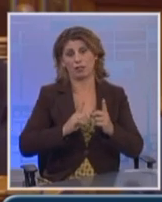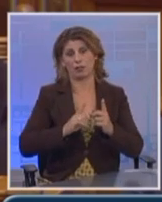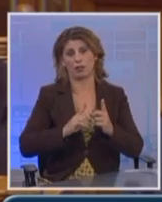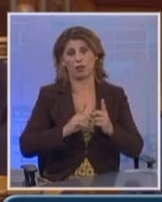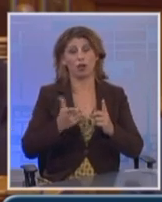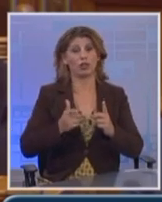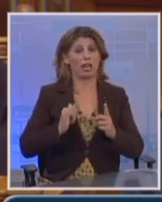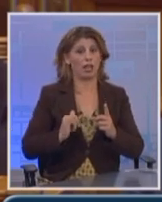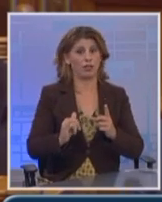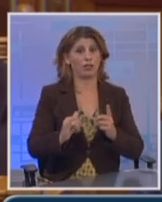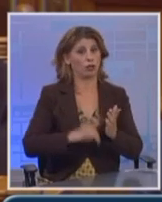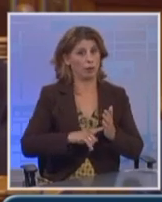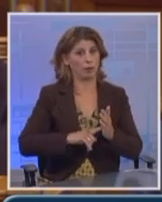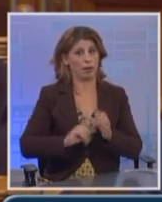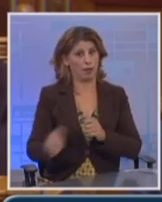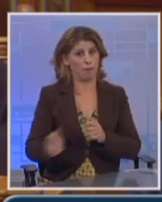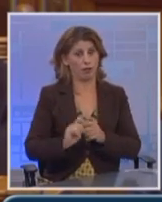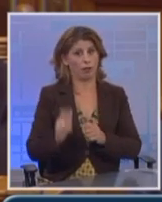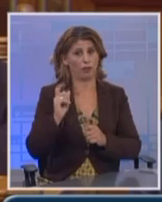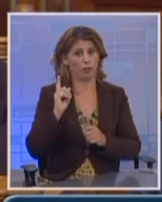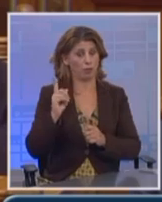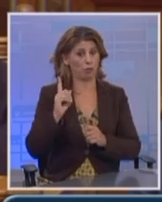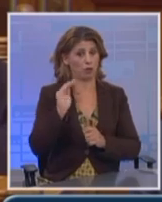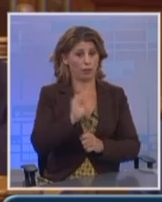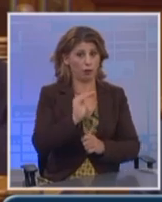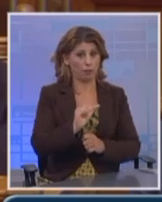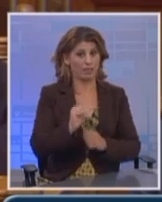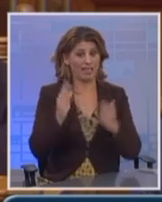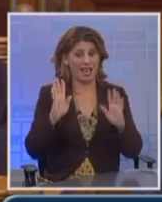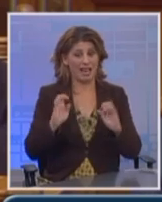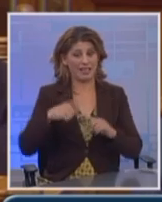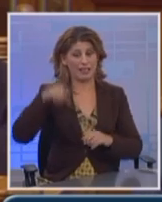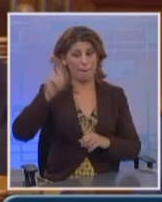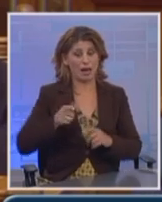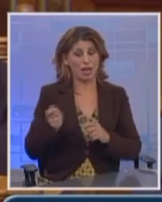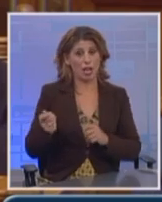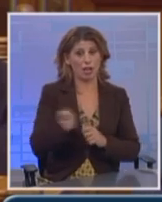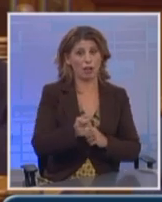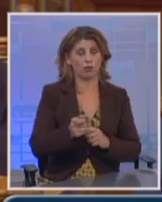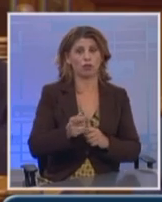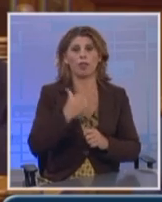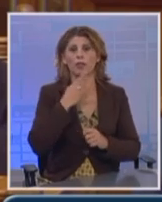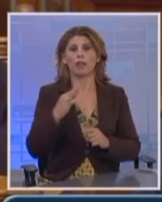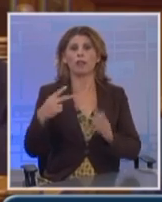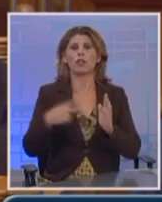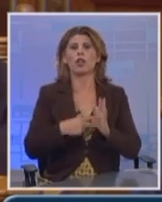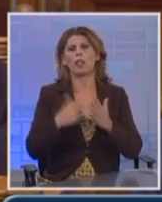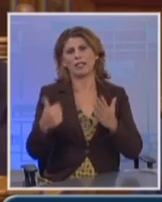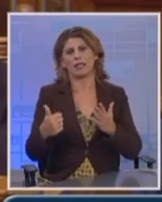για το ότι πρέπει να αποπληρωθεί από την πρώτη επισήμανση σε 90 ημέρες χρέους, δηλαδή το